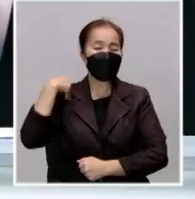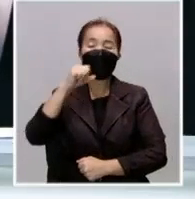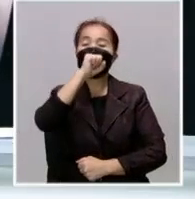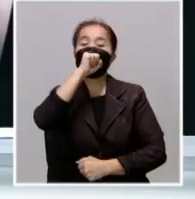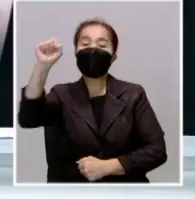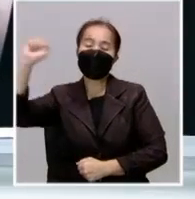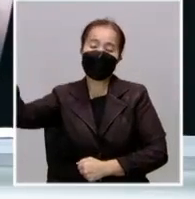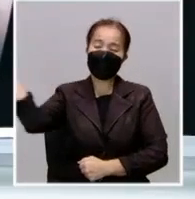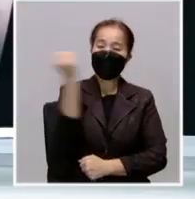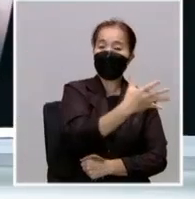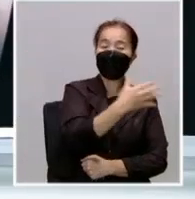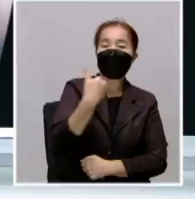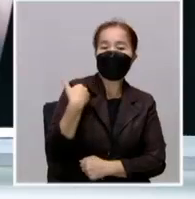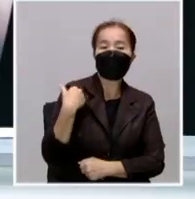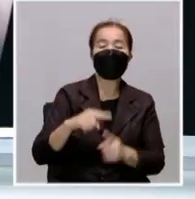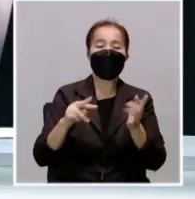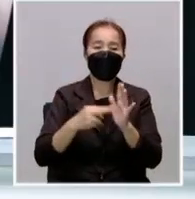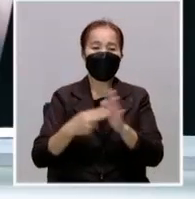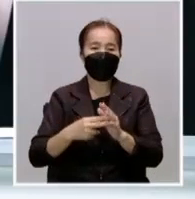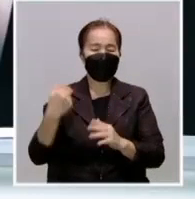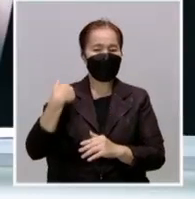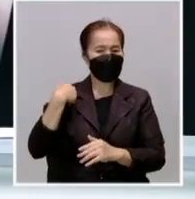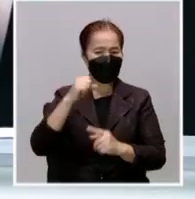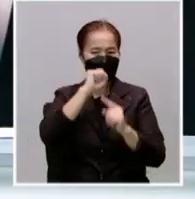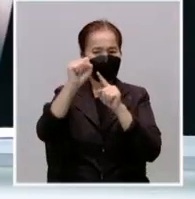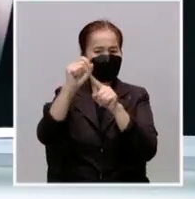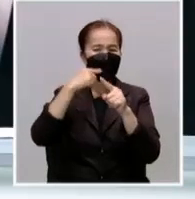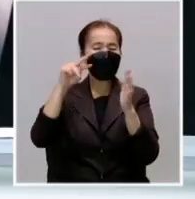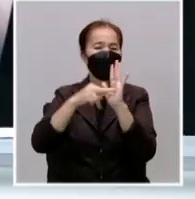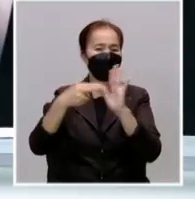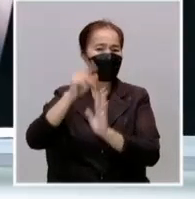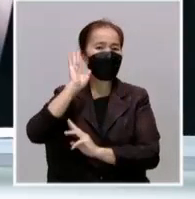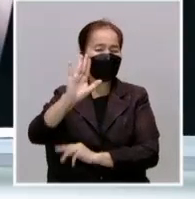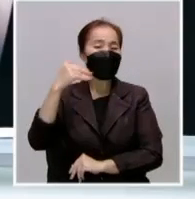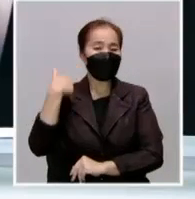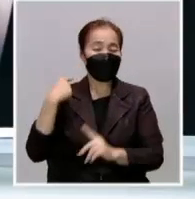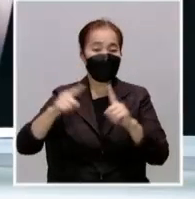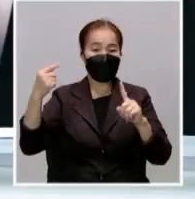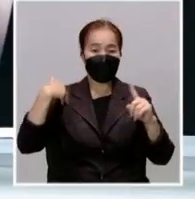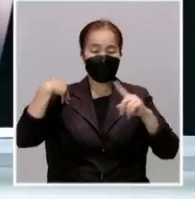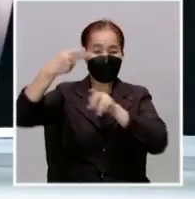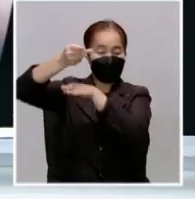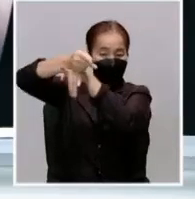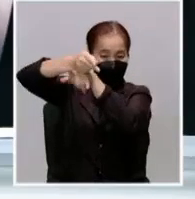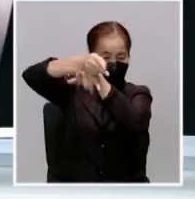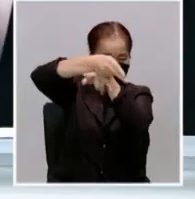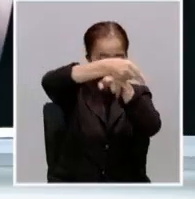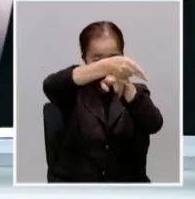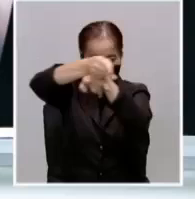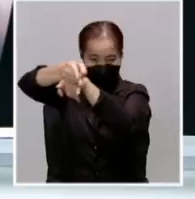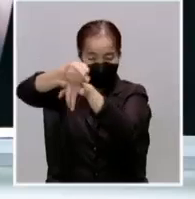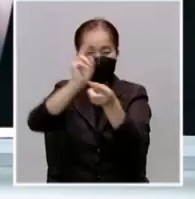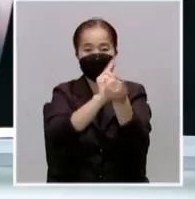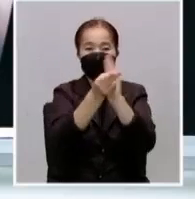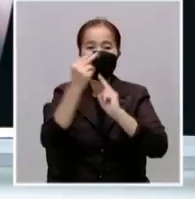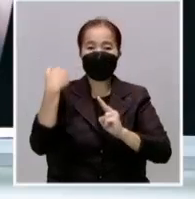าศที่มีความร้ายแรงแล้วก็เป็นระเบิดต้องห้ามซะด้วยนะครับขณะเดียวกันก็มีภาพถ่ายจากดาวเทียมเผยเห็นถึงการเคลื่อนขบวนของท